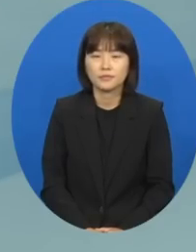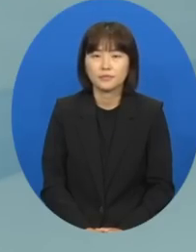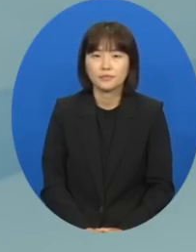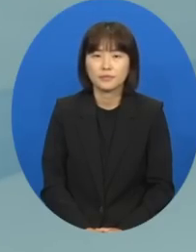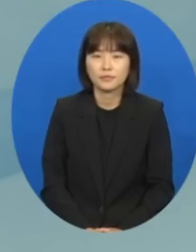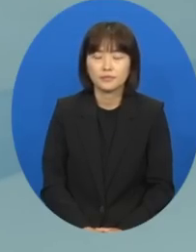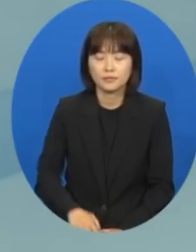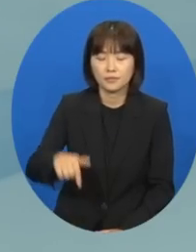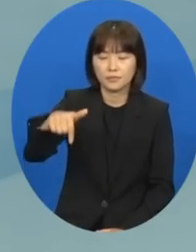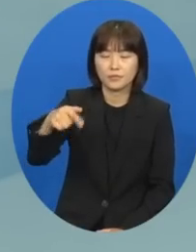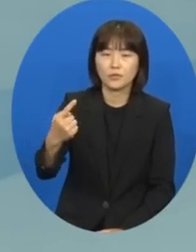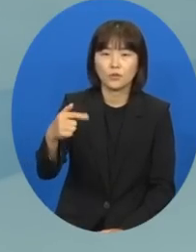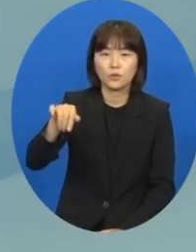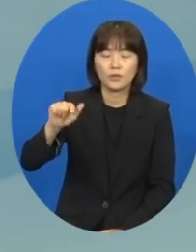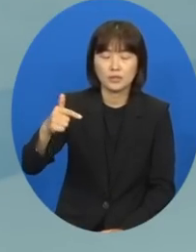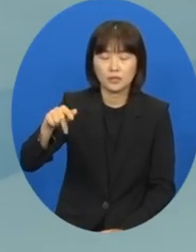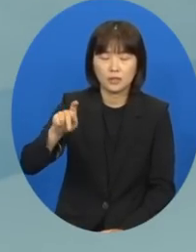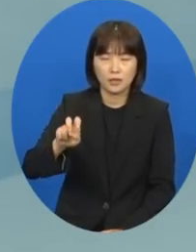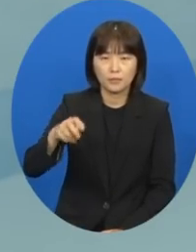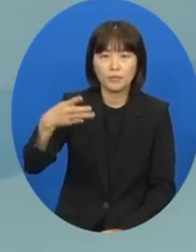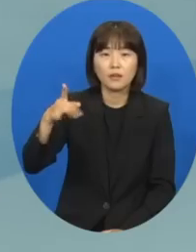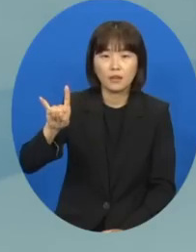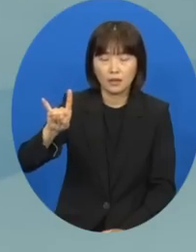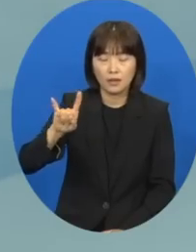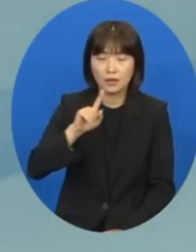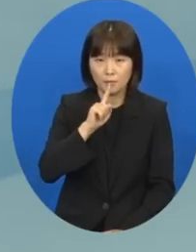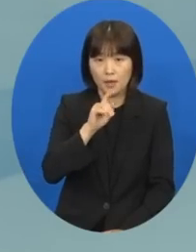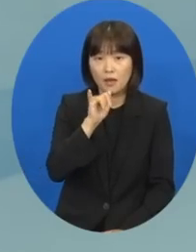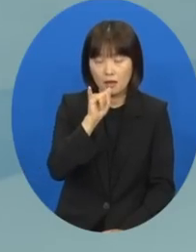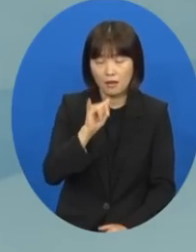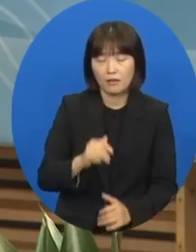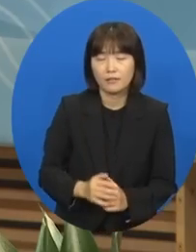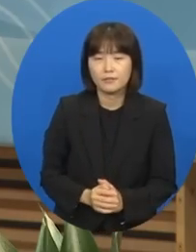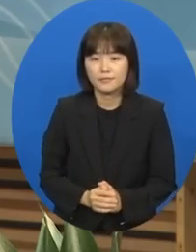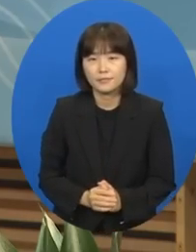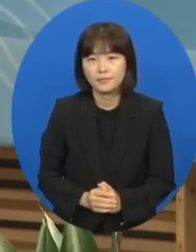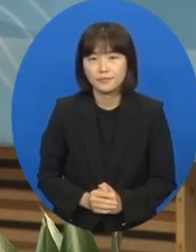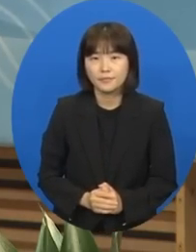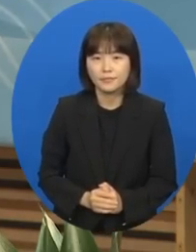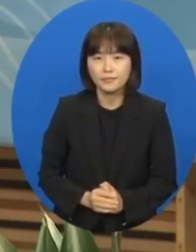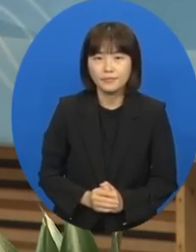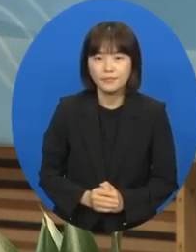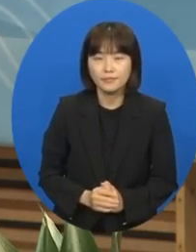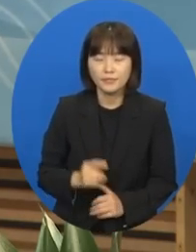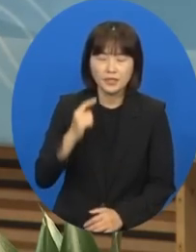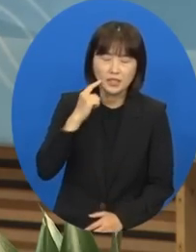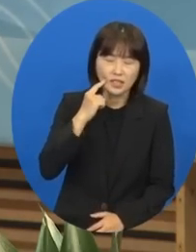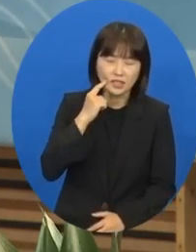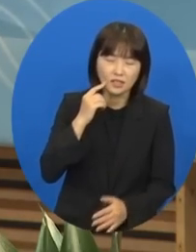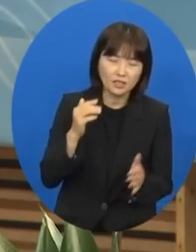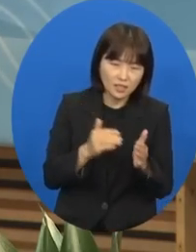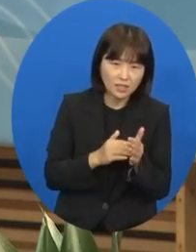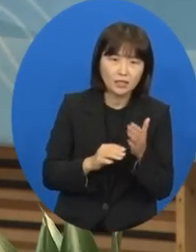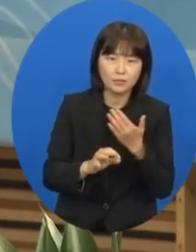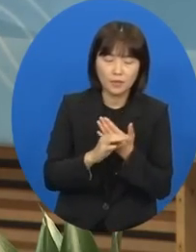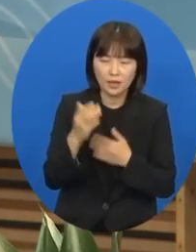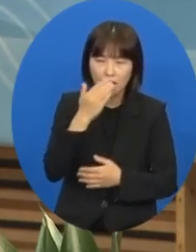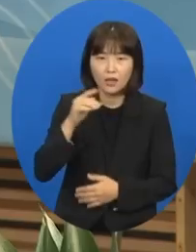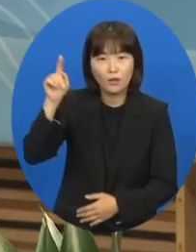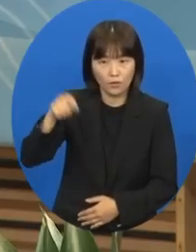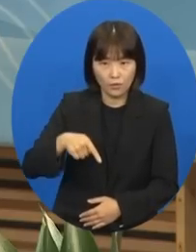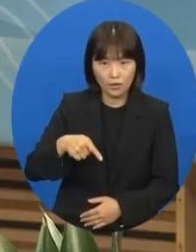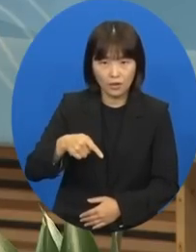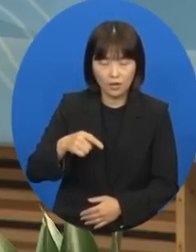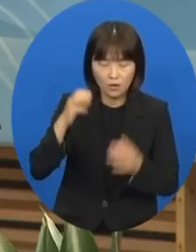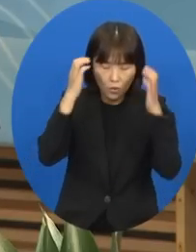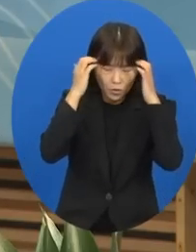네, 고진감래라는 말이 있습니다. 사자성어인데요. 쓴 것이 다하면 단 것이 온다. 혹은